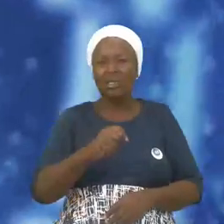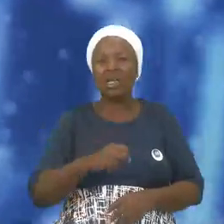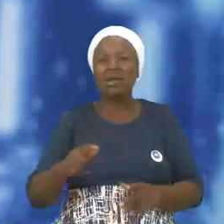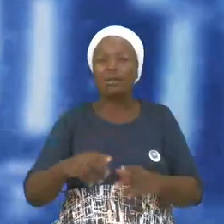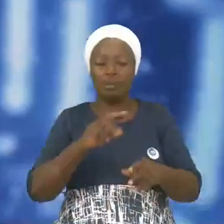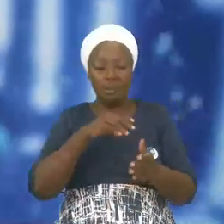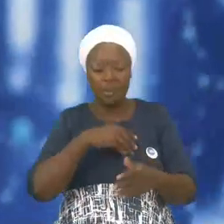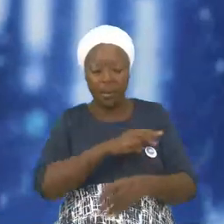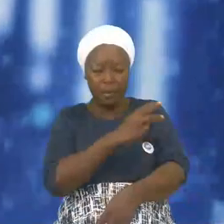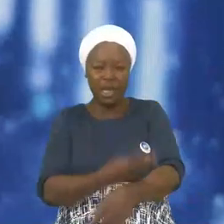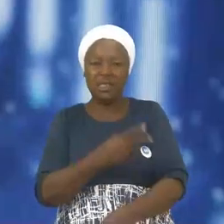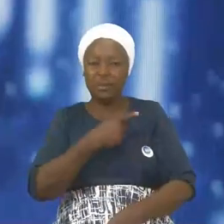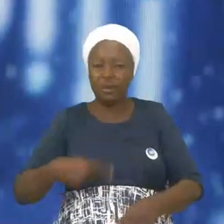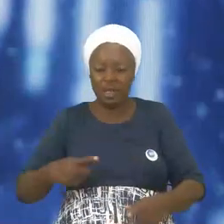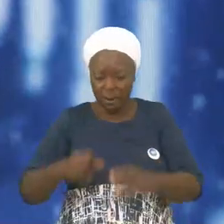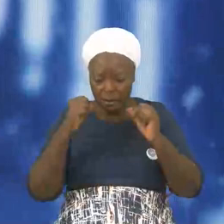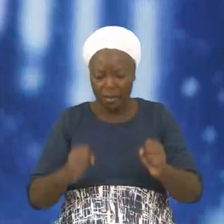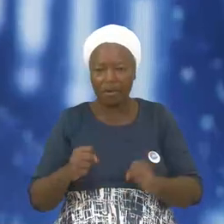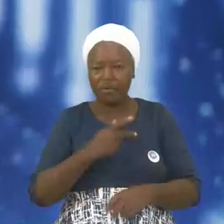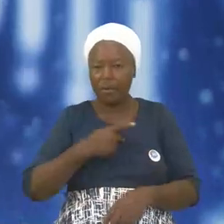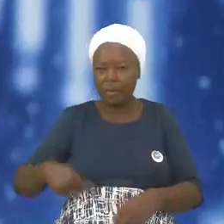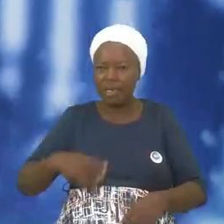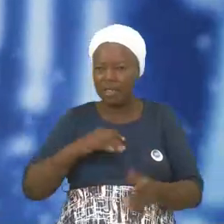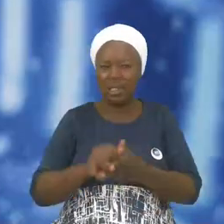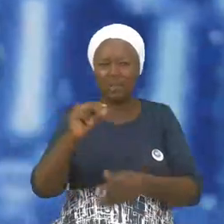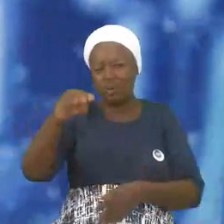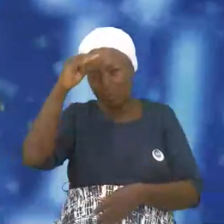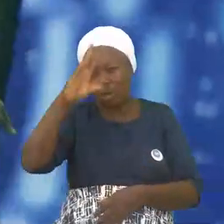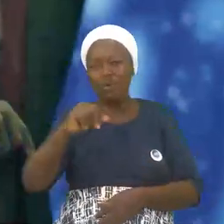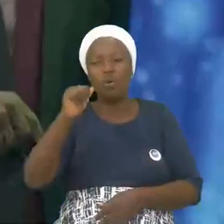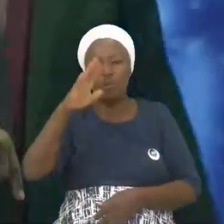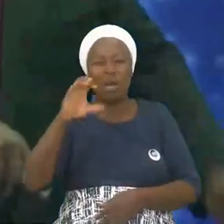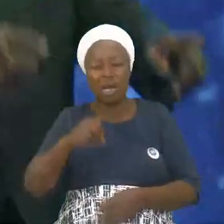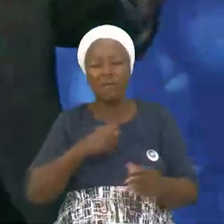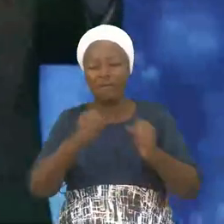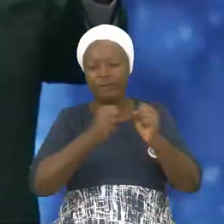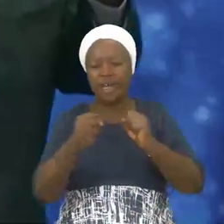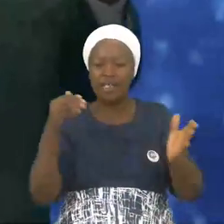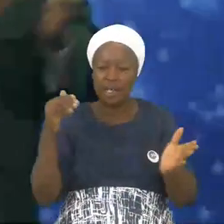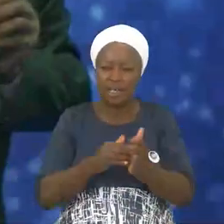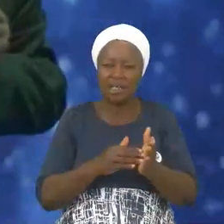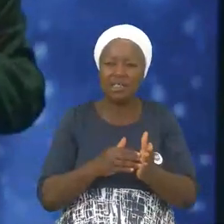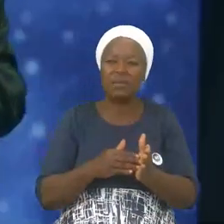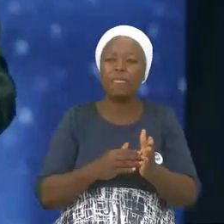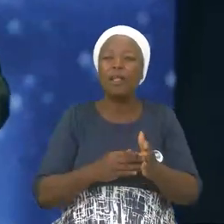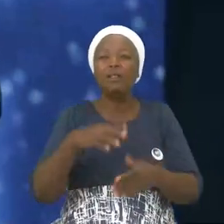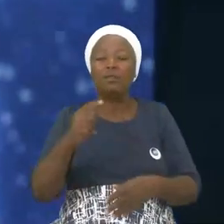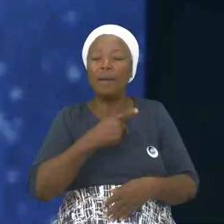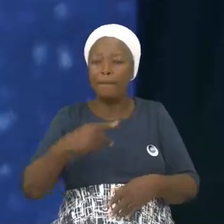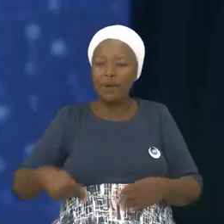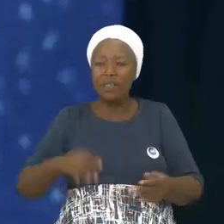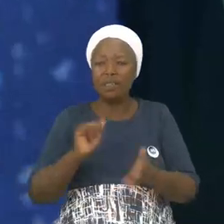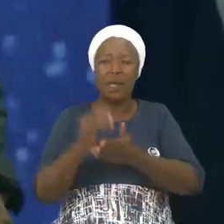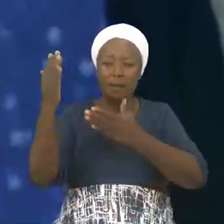le prince éternel, le prince puissant, le prince fort et celui que personne, aucune femme